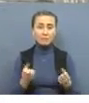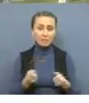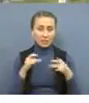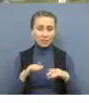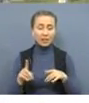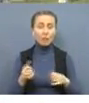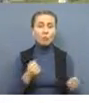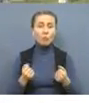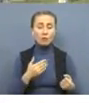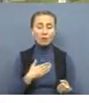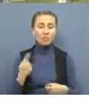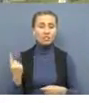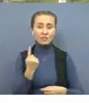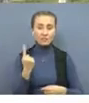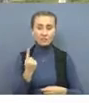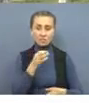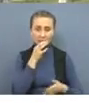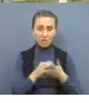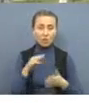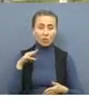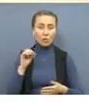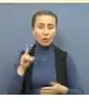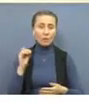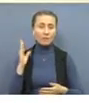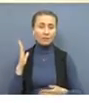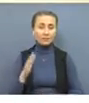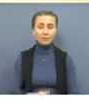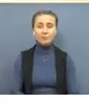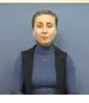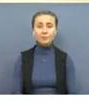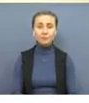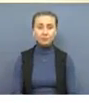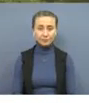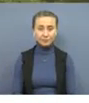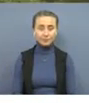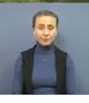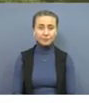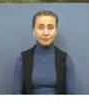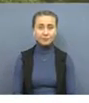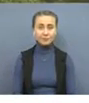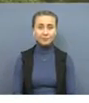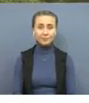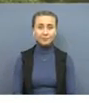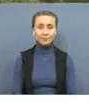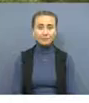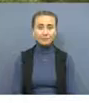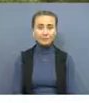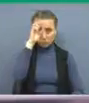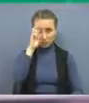для укрепления нашего единства, подчеркнул Касым-Жомарт Токаев. Зарина Дюсикеева, Айгуль Узекова, Ермек Махметов, Кокши